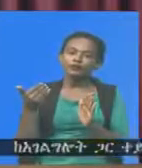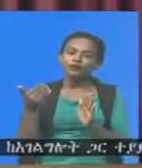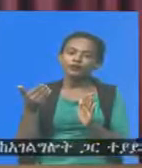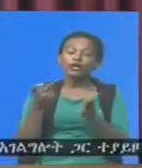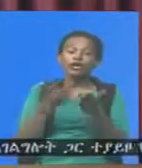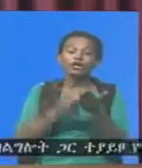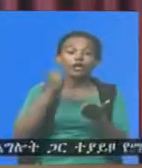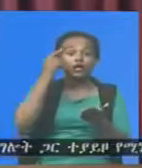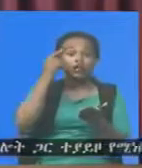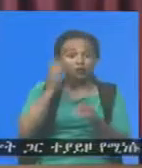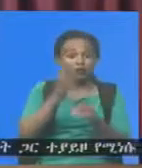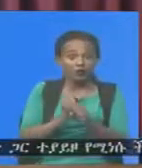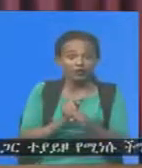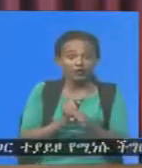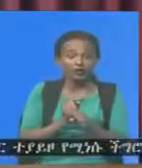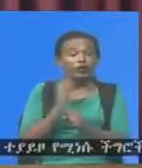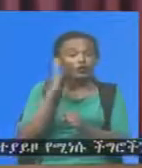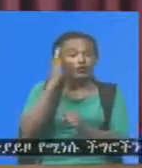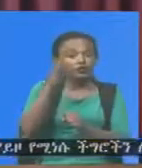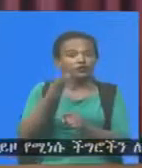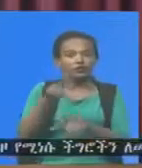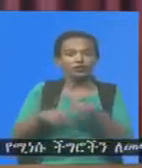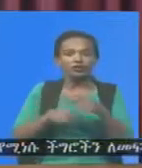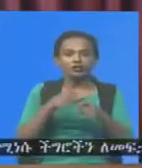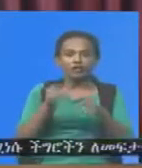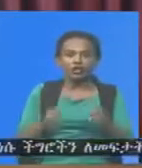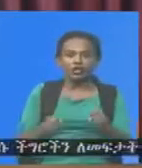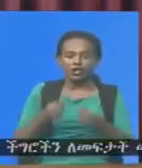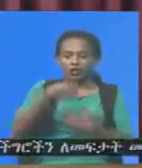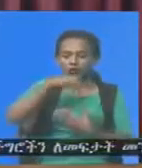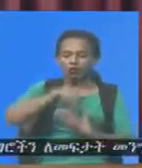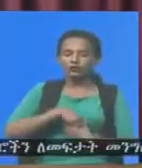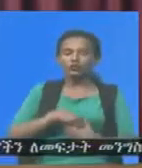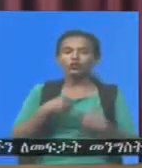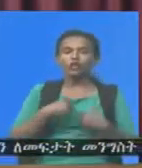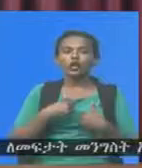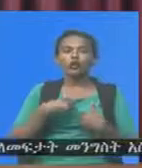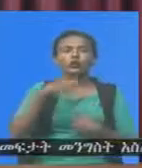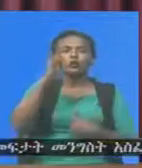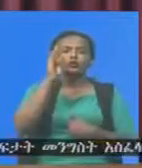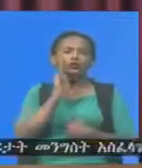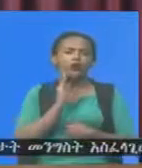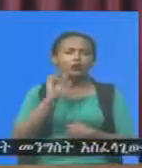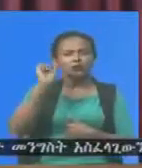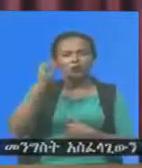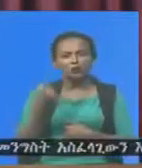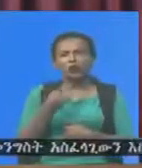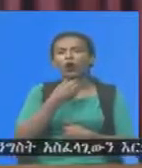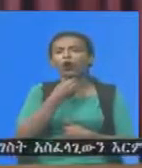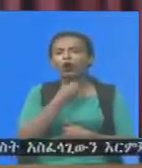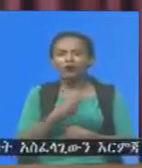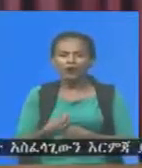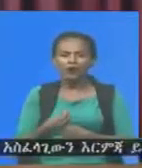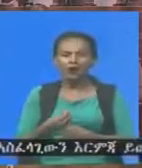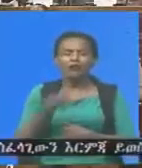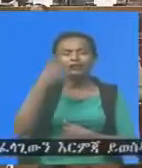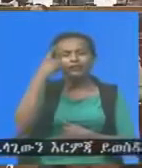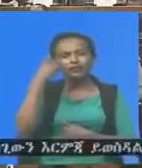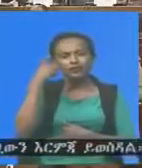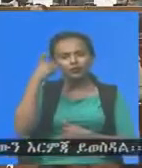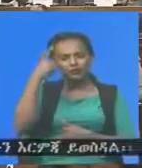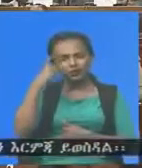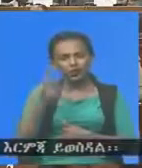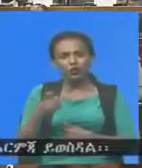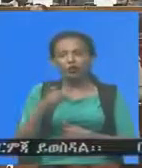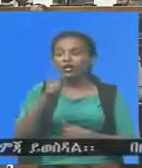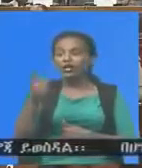ይህን ሀሳብ በመያዝ ወደፊት መሄድ እንዲቻል በውስጣችን ያለው ሶማሌ ኦሮሞውን፣ ኦሮሞ ሶማሌውን፣ አማራ ትግሬውን፣ ትግራይ ደግሞ